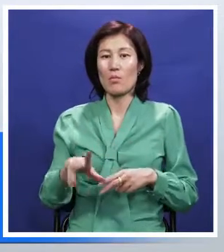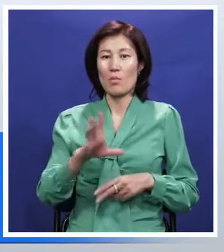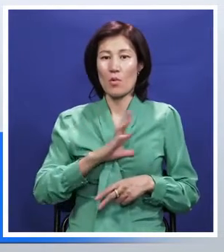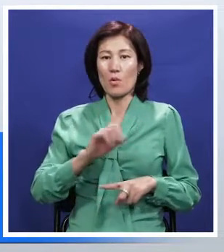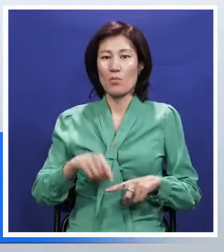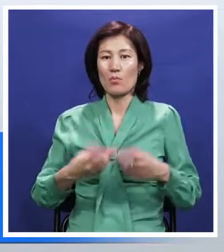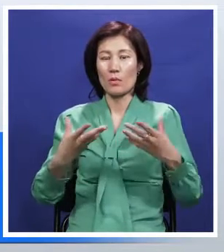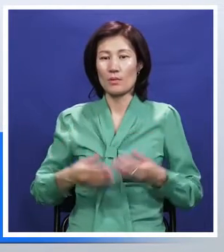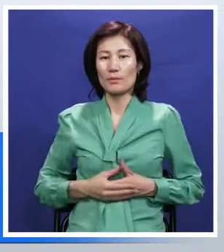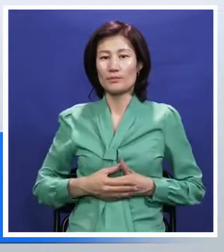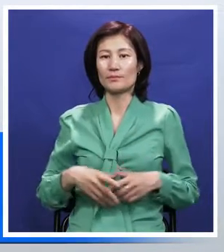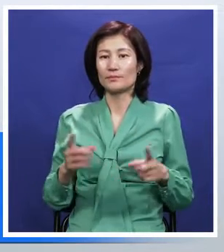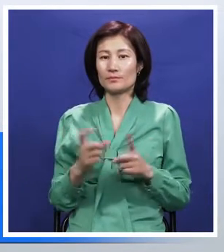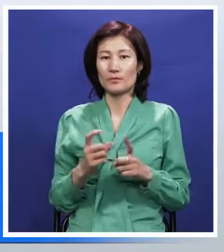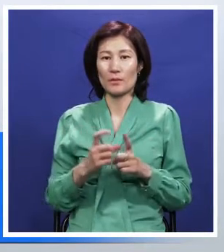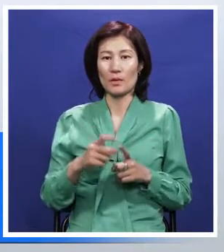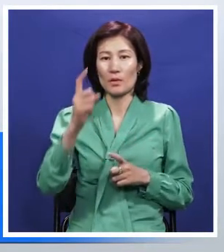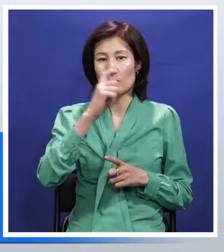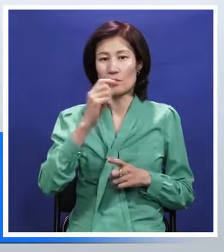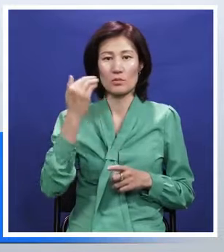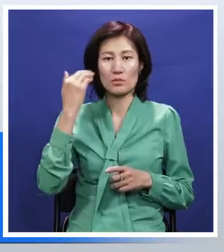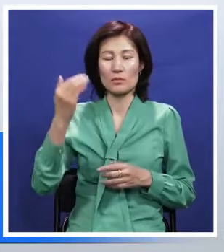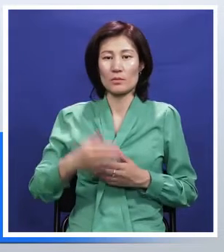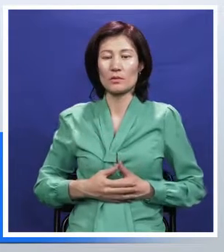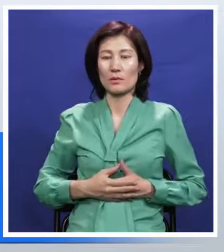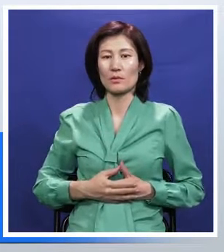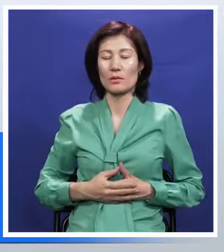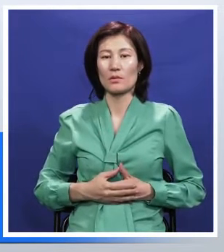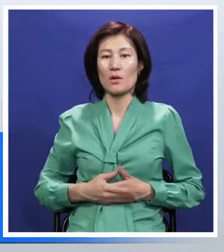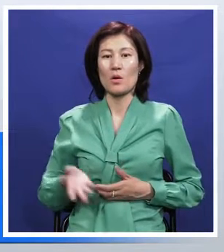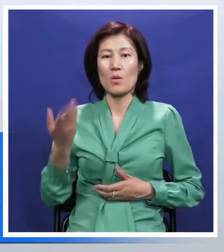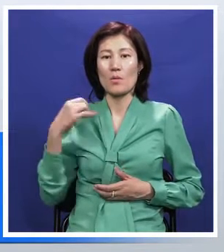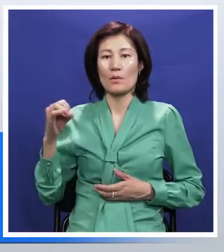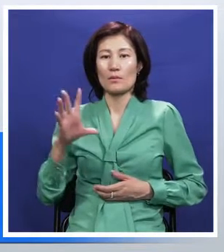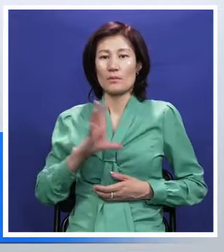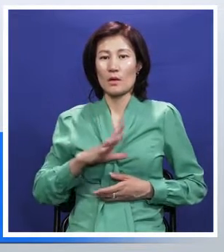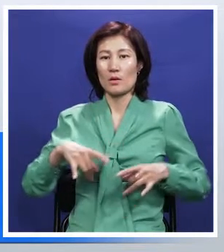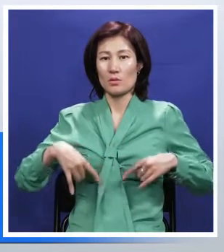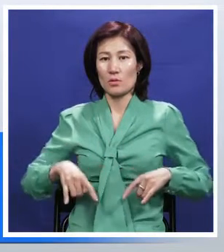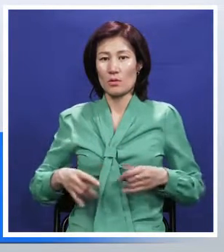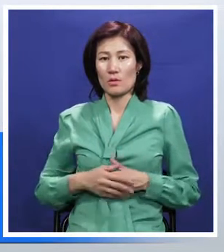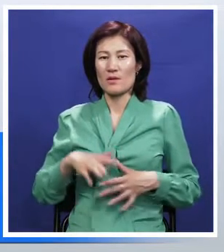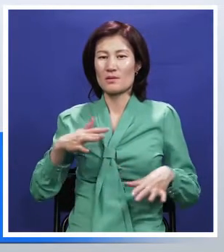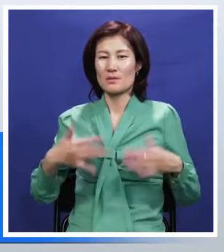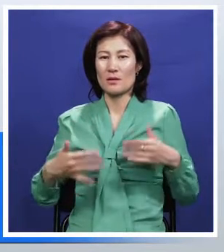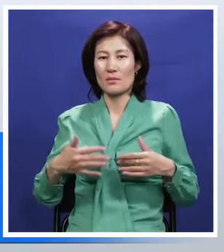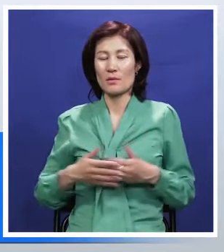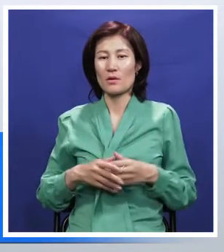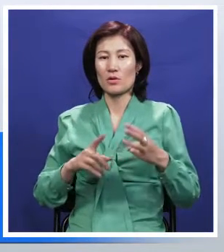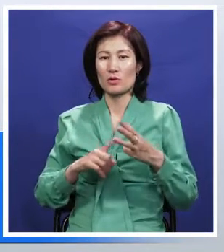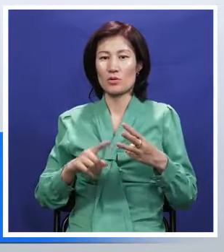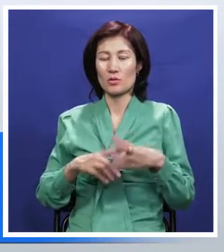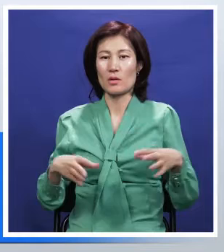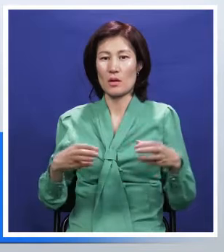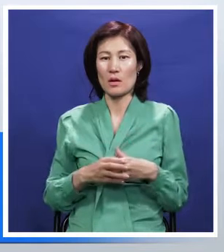болғанда ол оның сөзіне түсінбей, ол сіздің сөзіңізге түсінбей. Туа біткенде сондай, бірақ қазір вообще нашарлап тұр. Ол үшінші